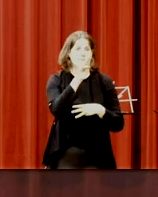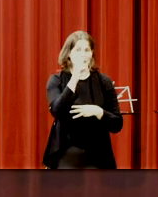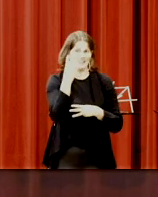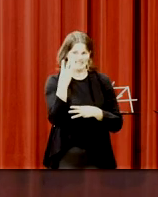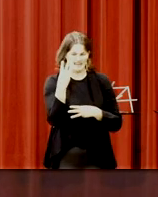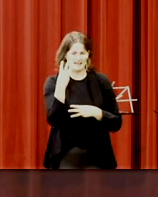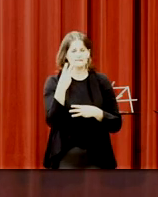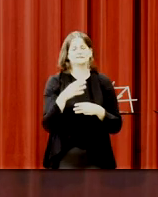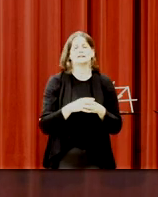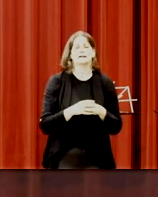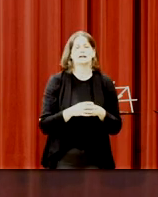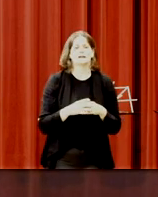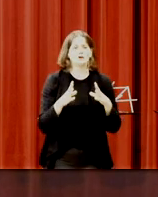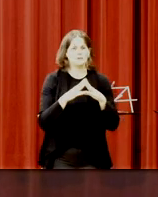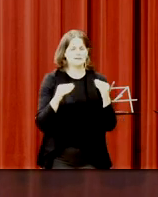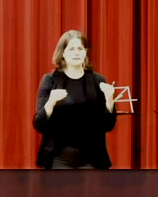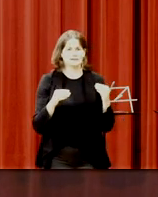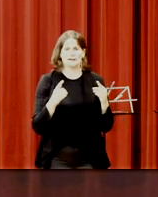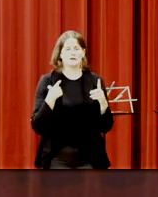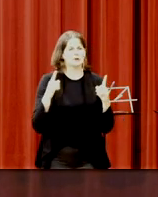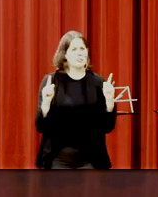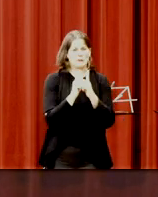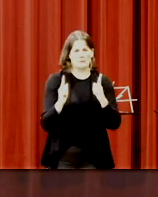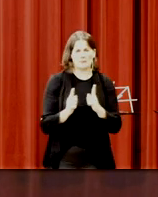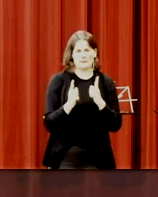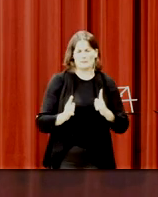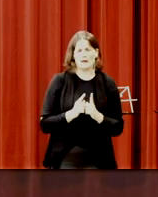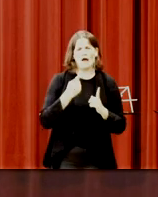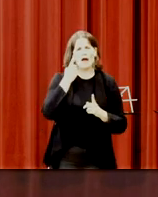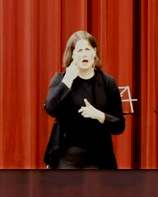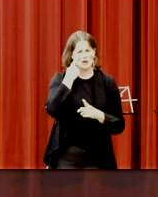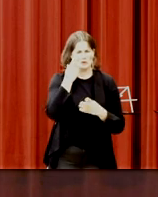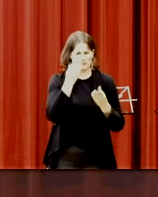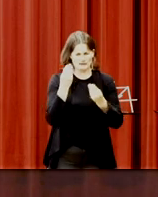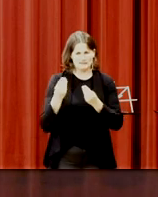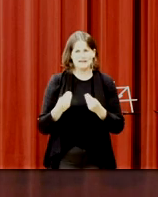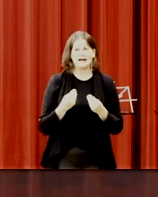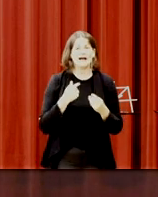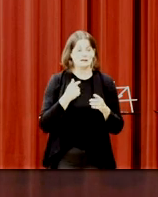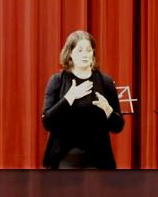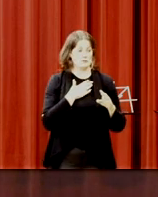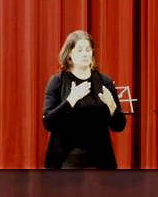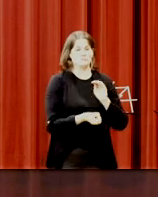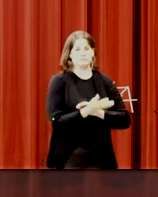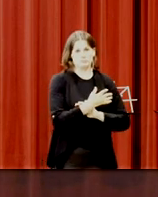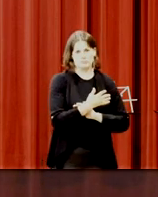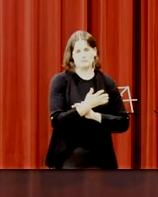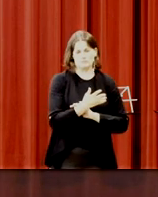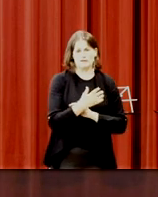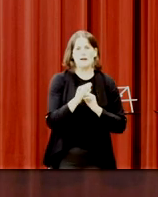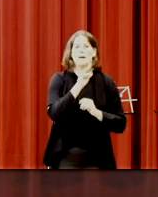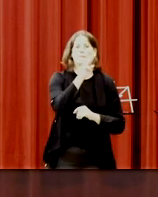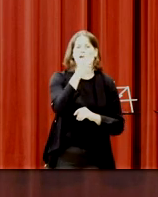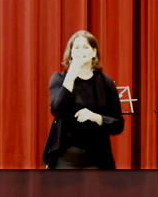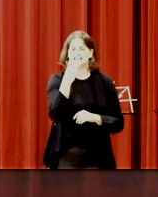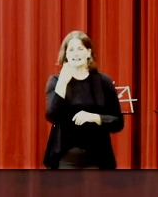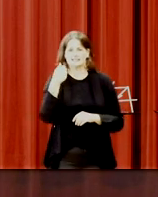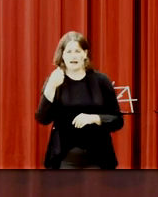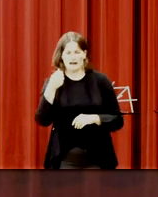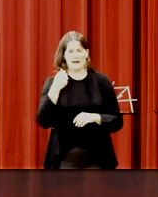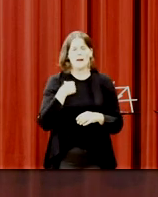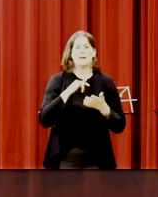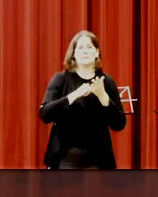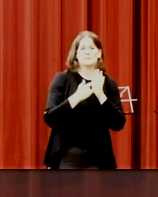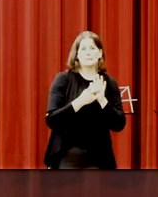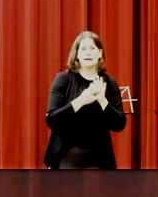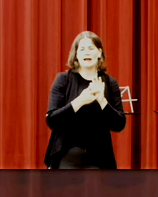menys. El P3A és el Pla Triennal d'Actuacions, doncs molt bé, un dia em vaig trobar P3A, escrit pel doctor Gavaldà, i vaig dir, això és el pla